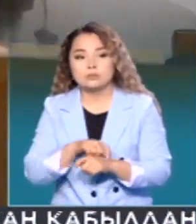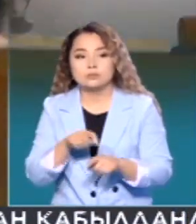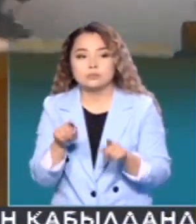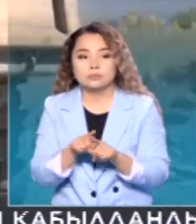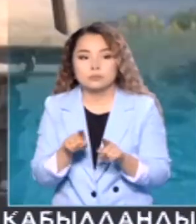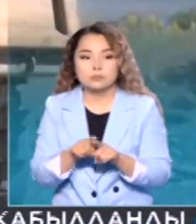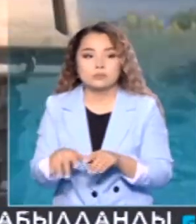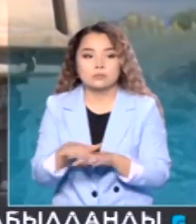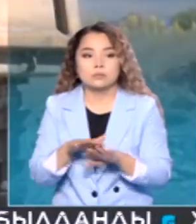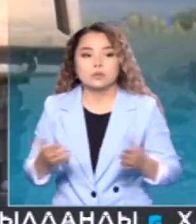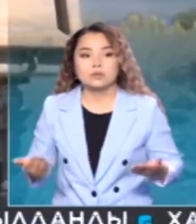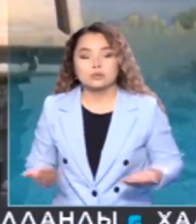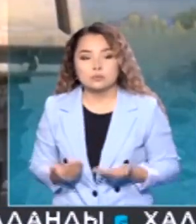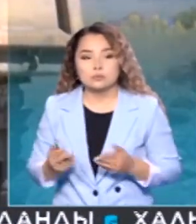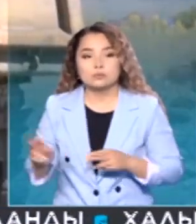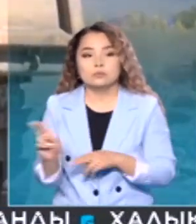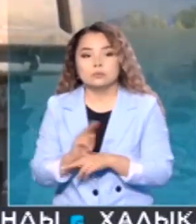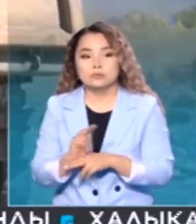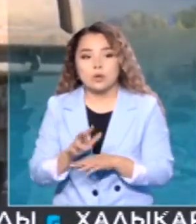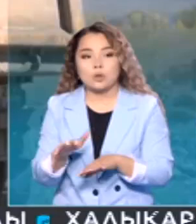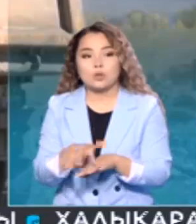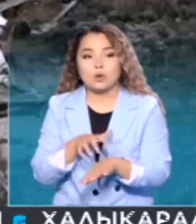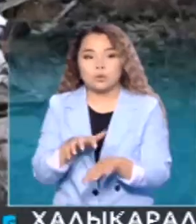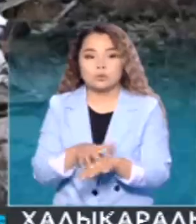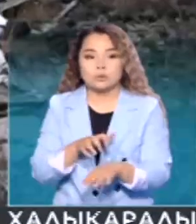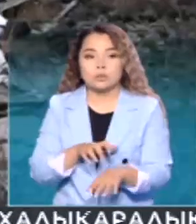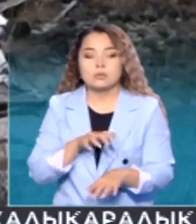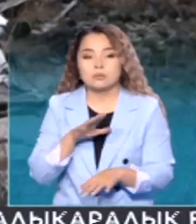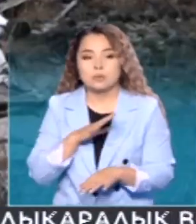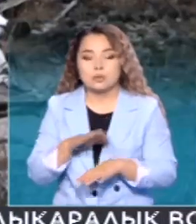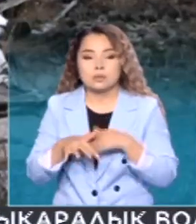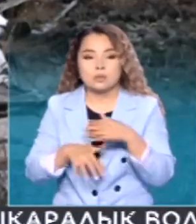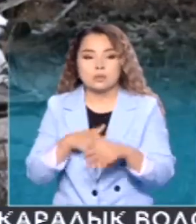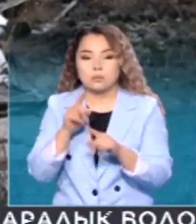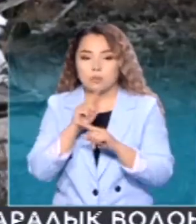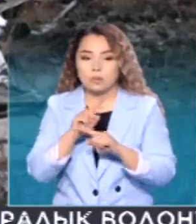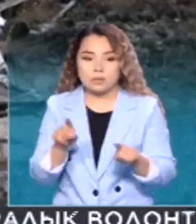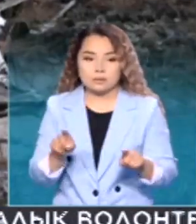жатқан елді мекен тұрғындары ем алу үшін Көкшетауға сабылмайтын болады.